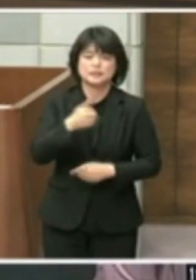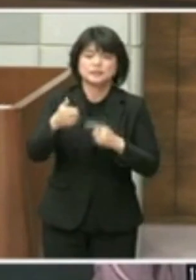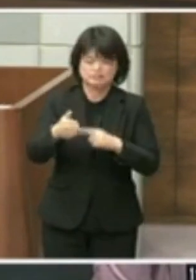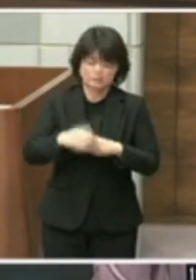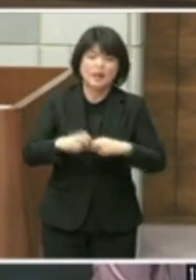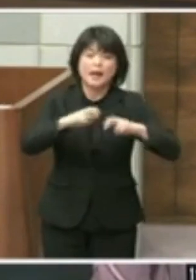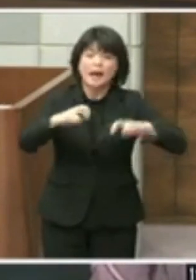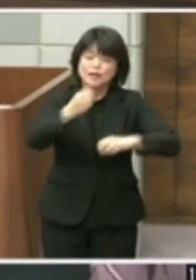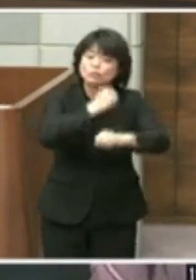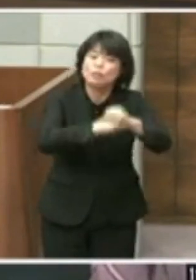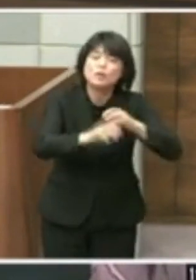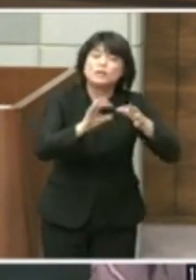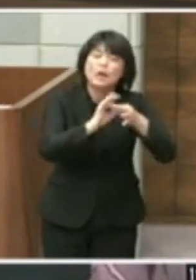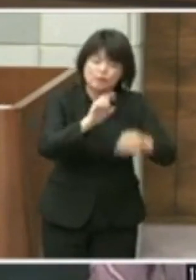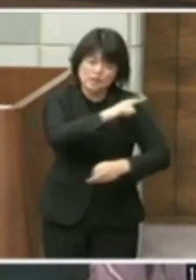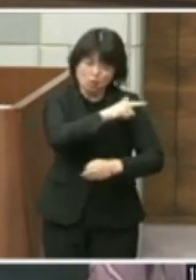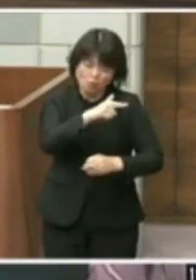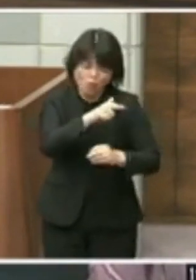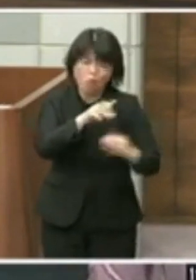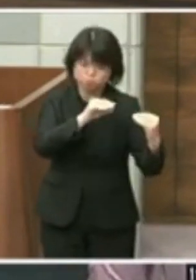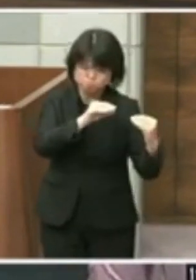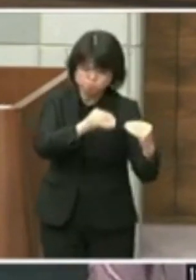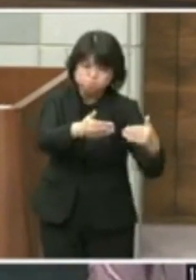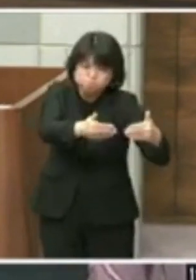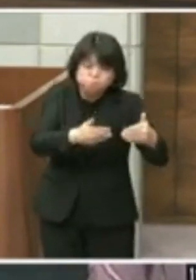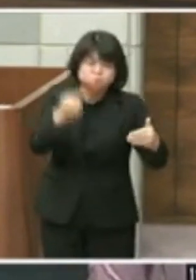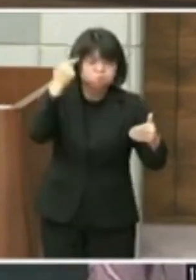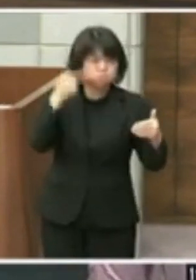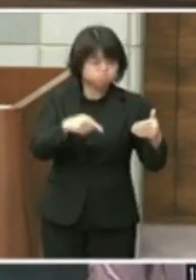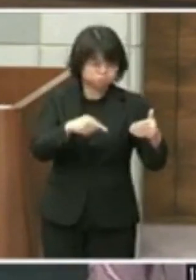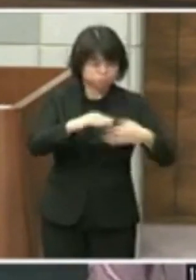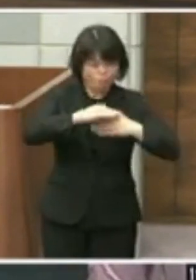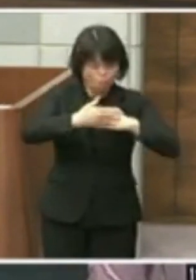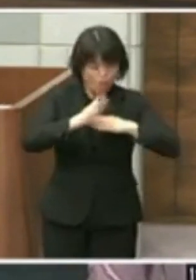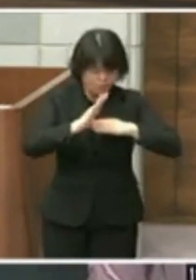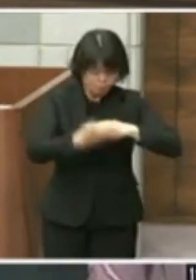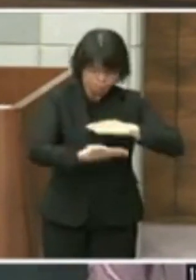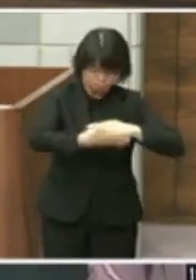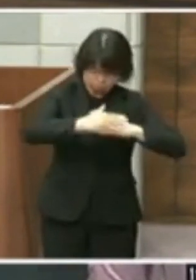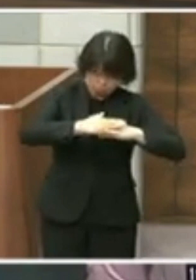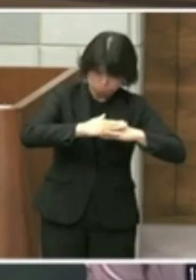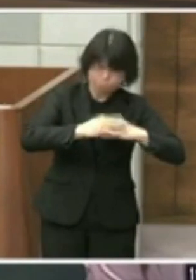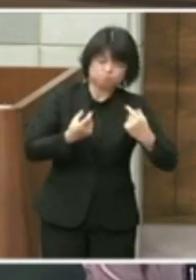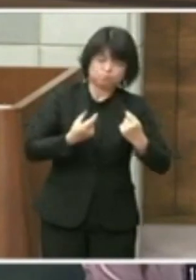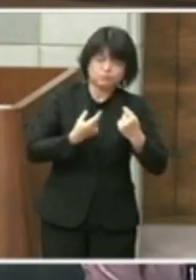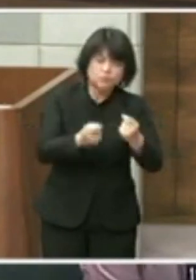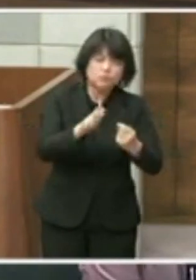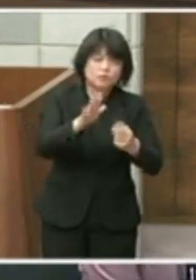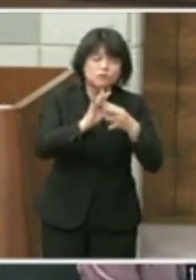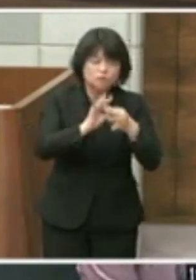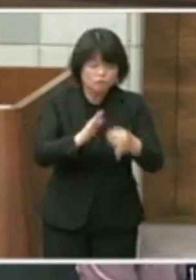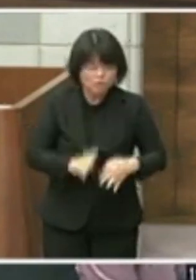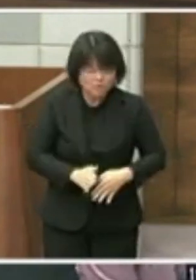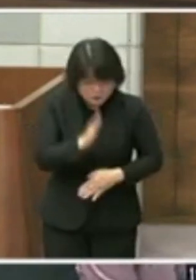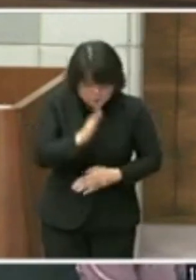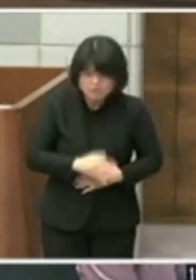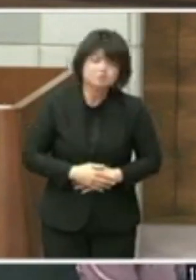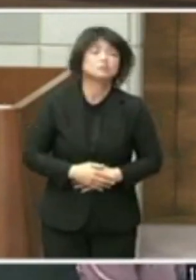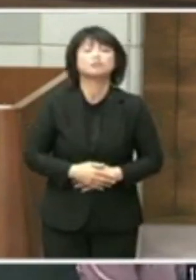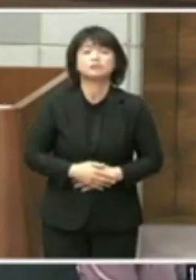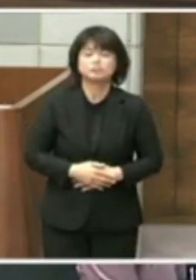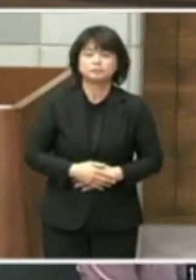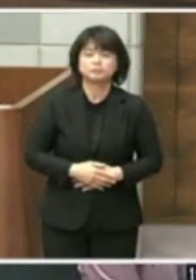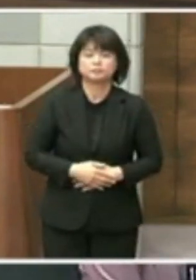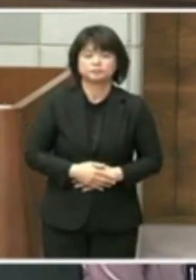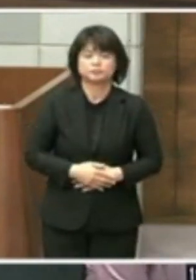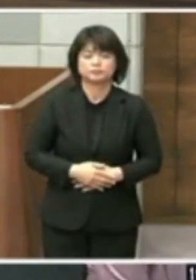から、いろいろと協議が必要になってくると思いますので、漏れなく手続きを進められますようによろしくお願いをしたいというふう